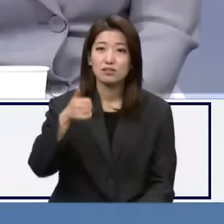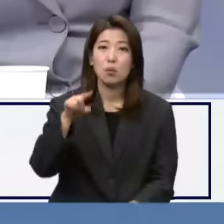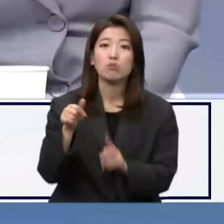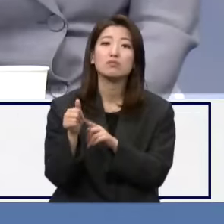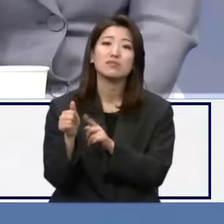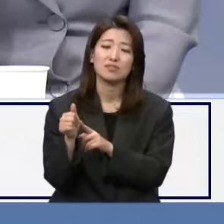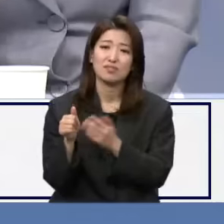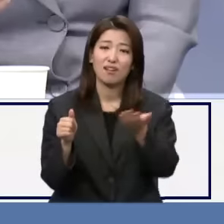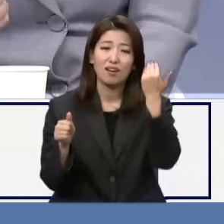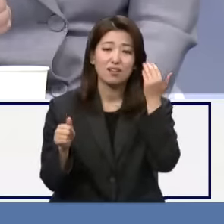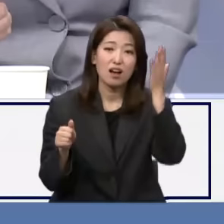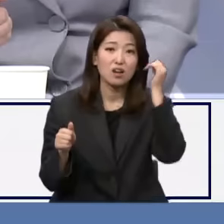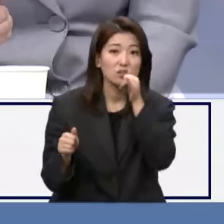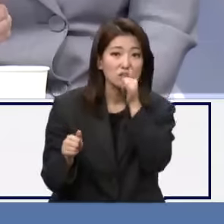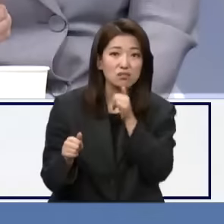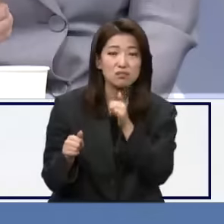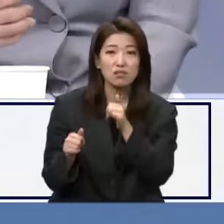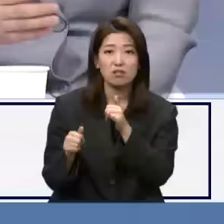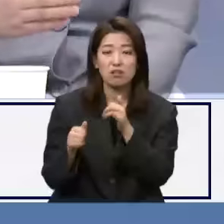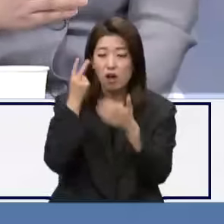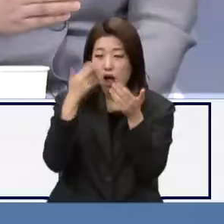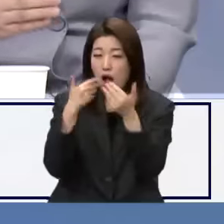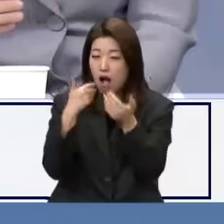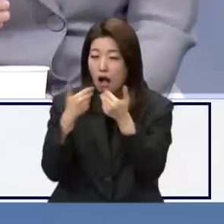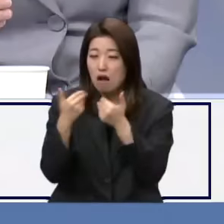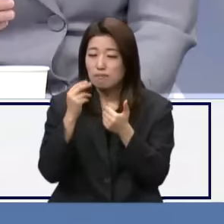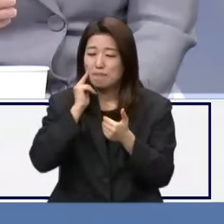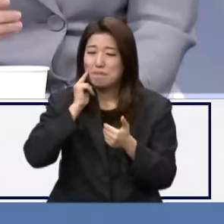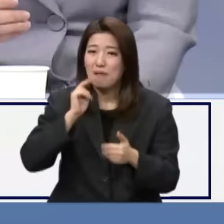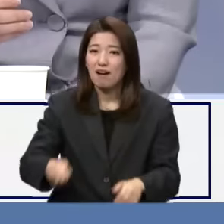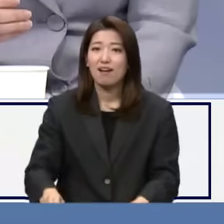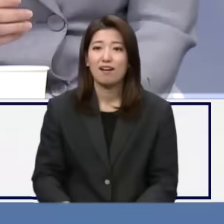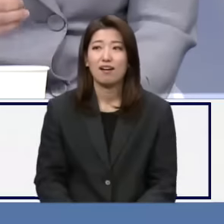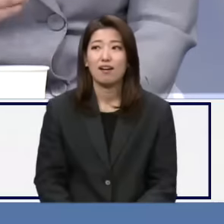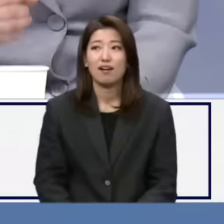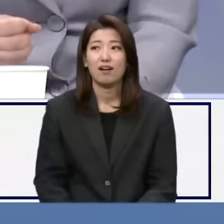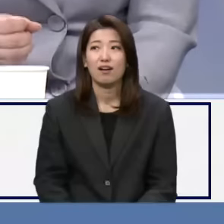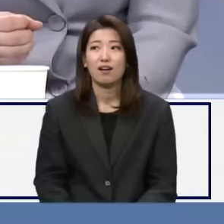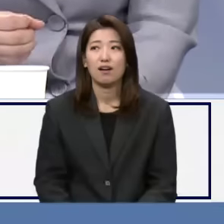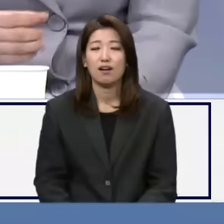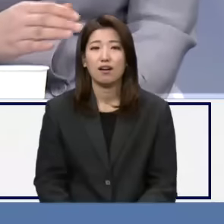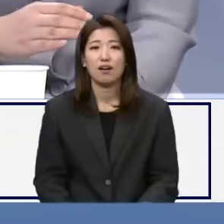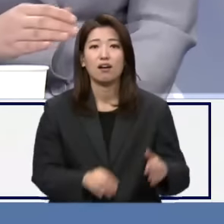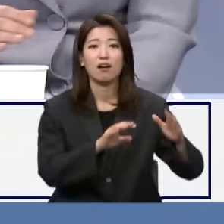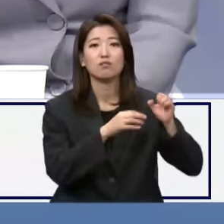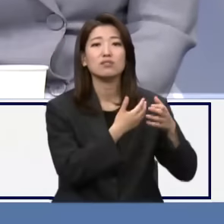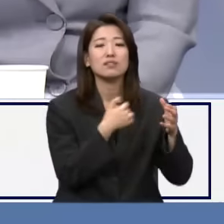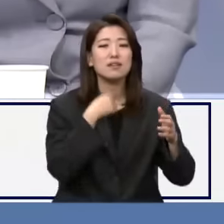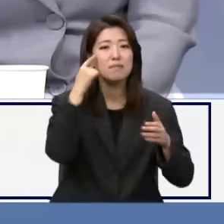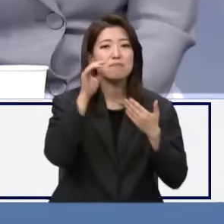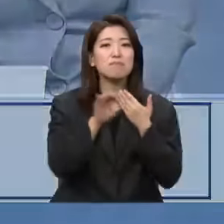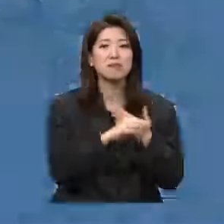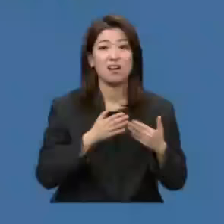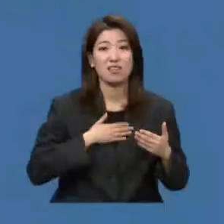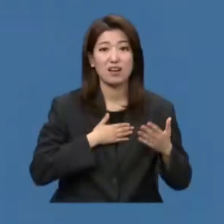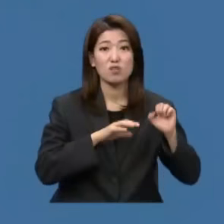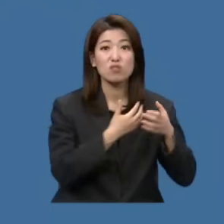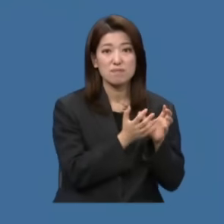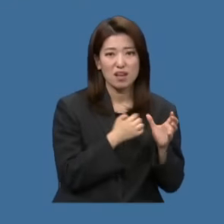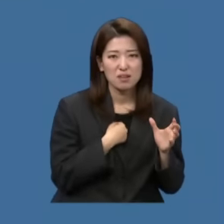봤으니까요 저는 국민의 힘 의원이라고 하더라도요 조국 대표처럼 수사받는 다면 전 반대할 겁니다 저인망식으로 나올